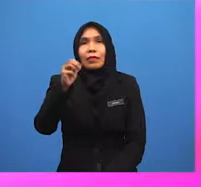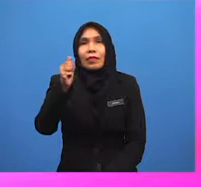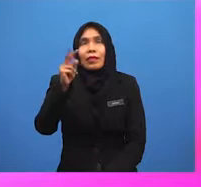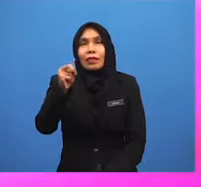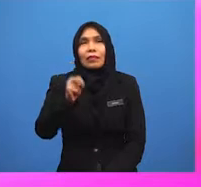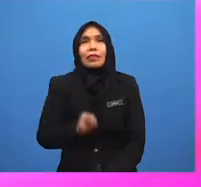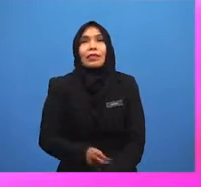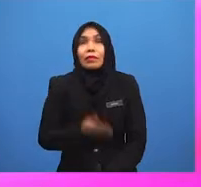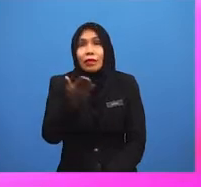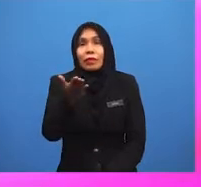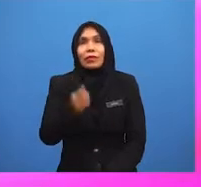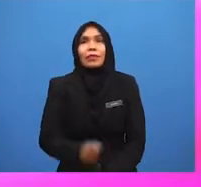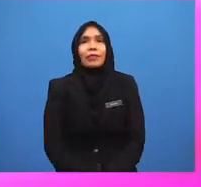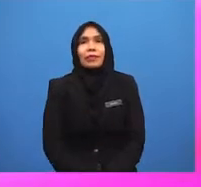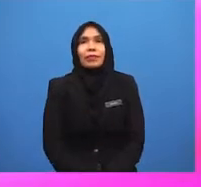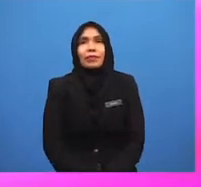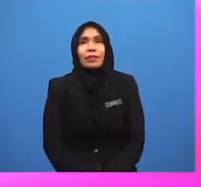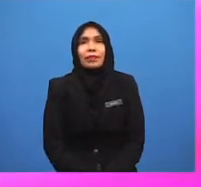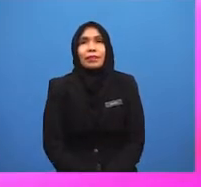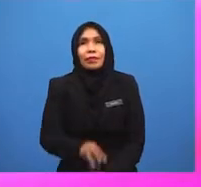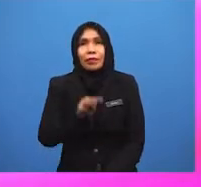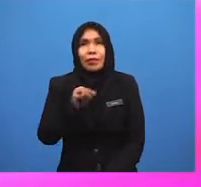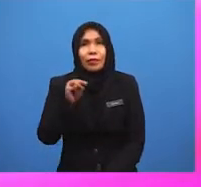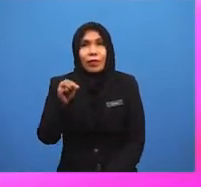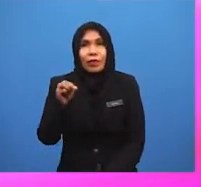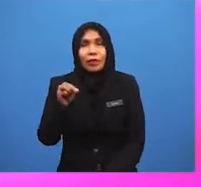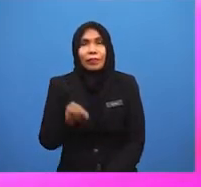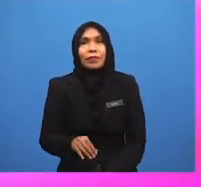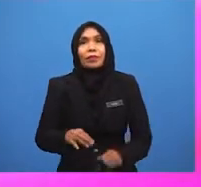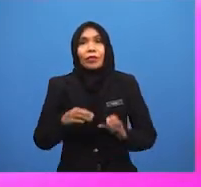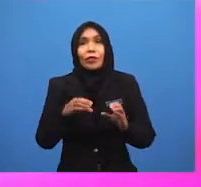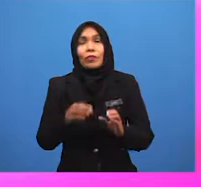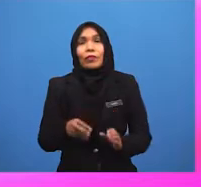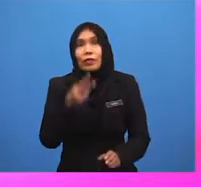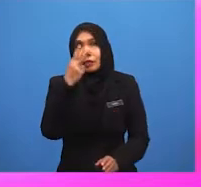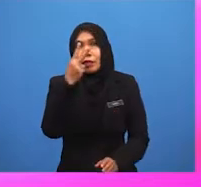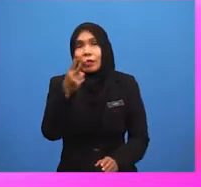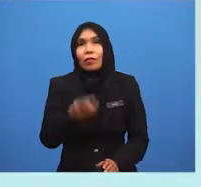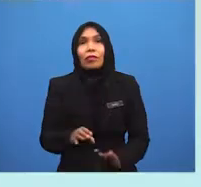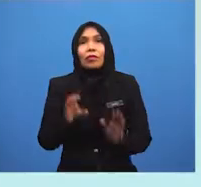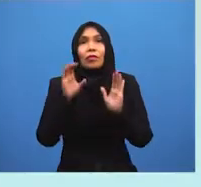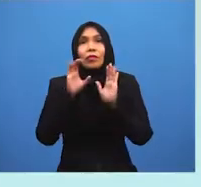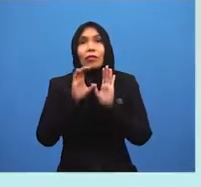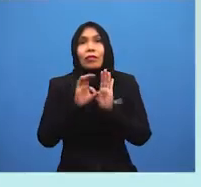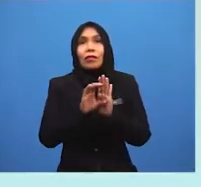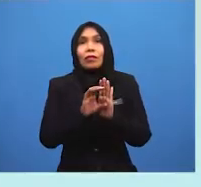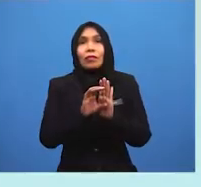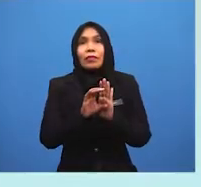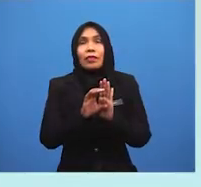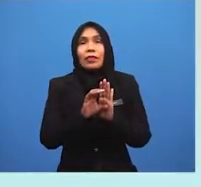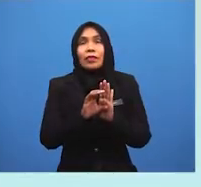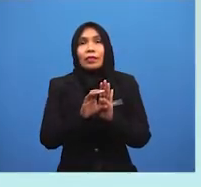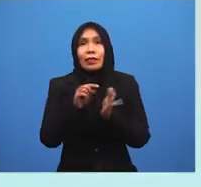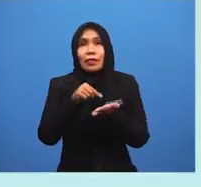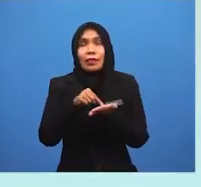bagi mengayakan lagi kefahaman kamu, cuba perhatikan gambar cungkil minda